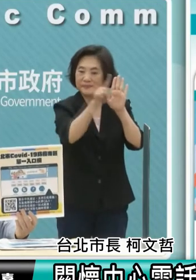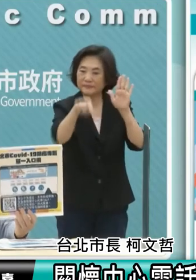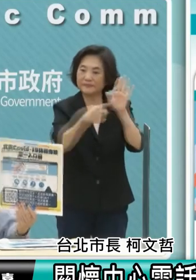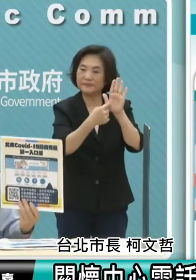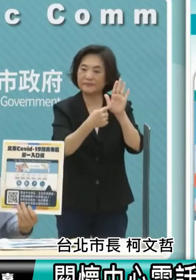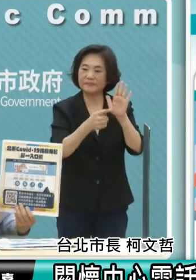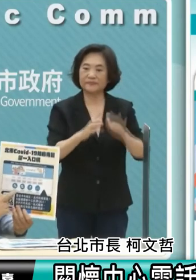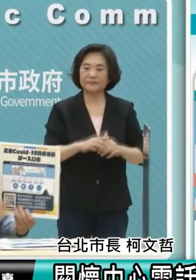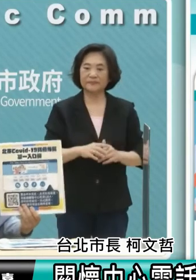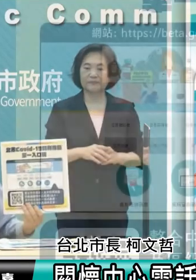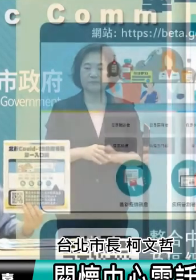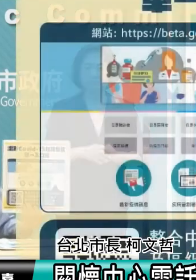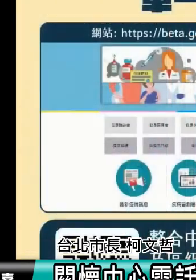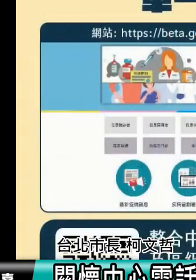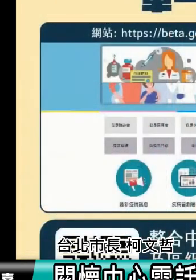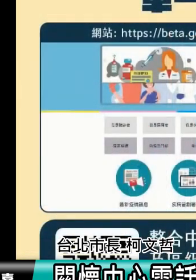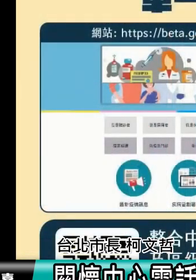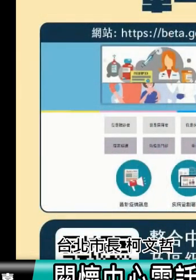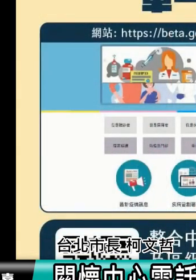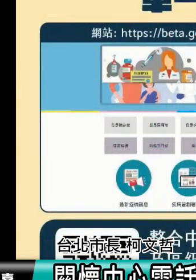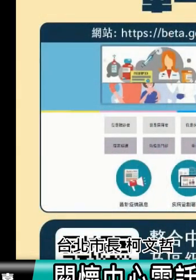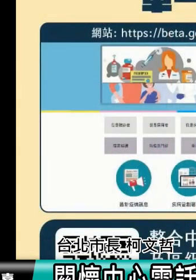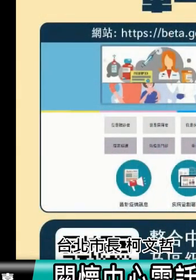这个不是很清楚。